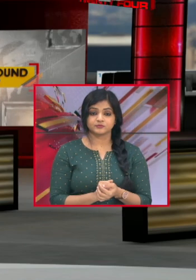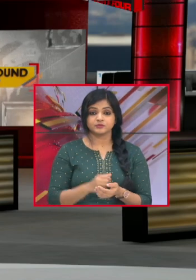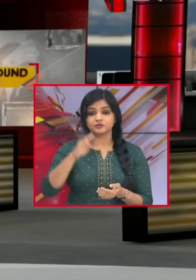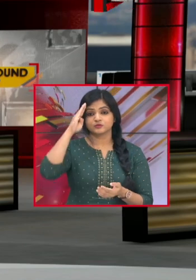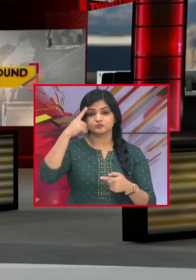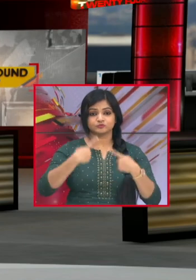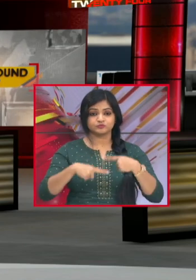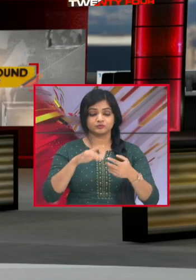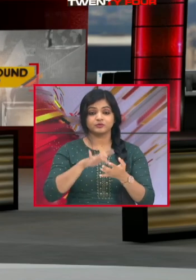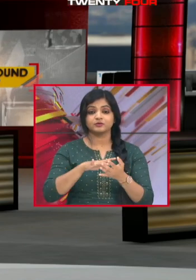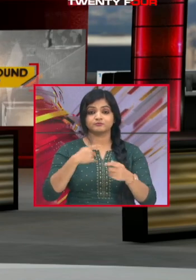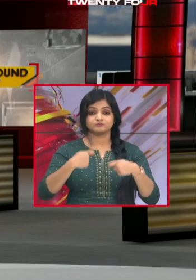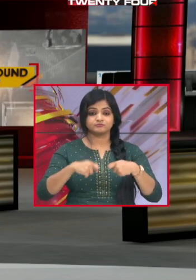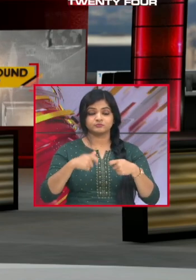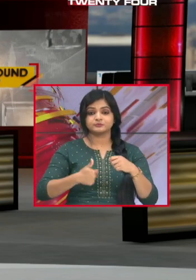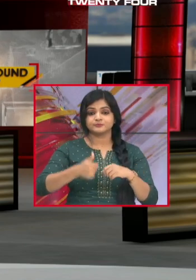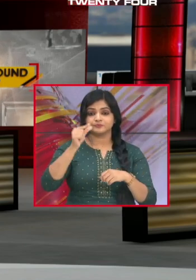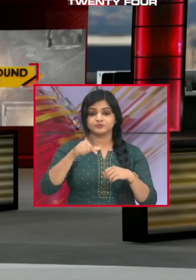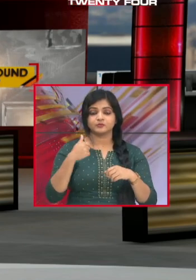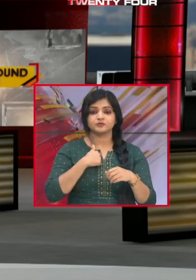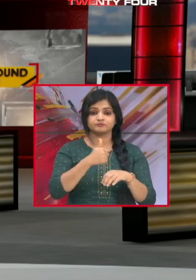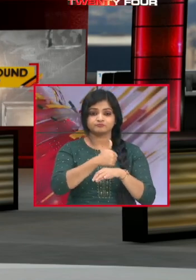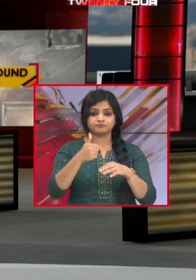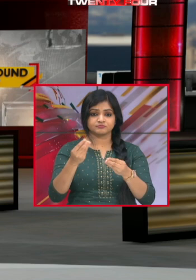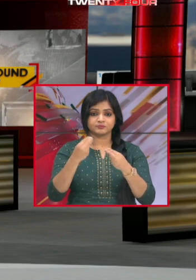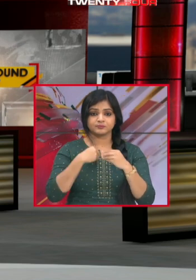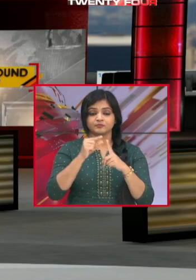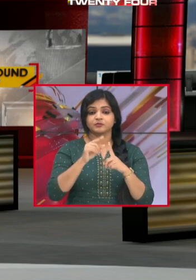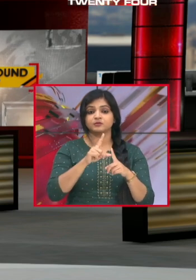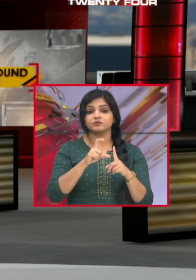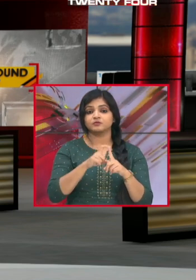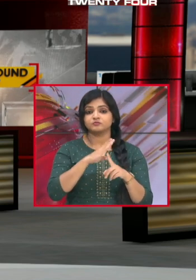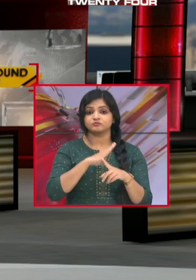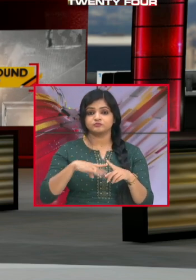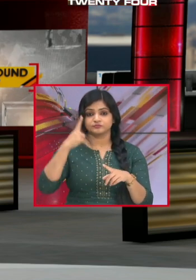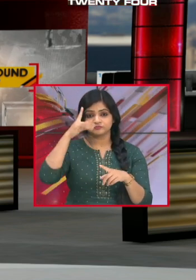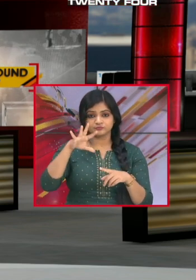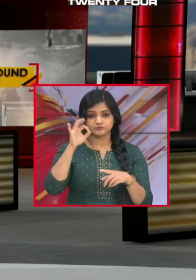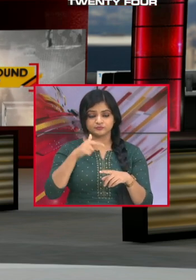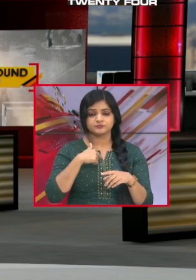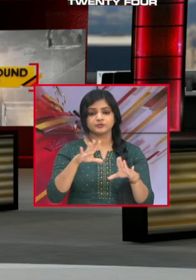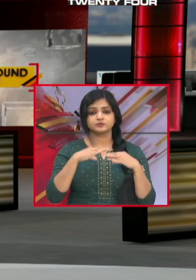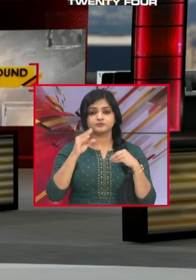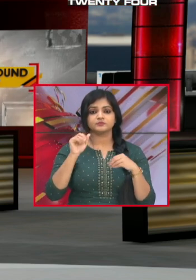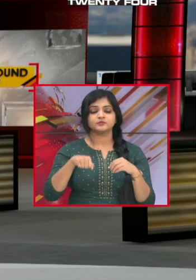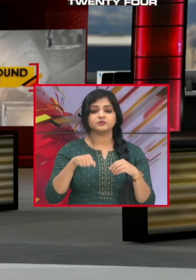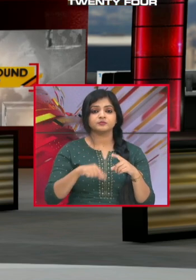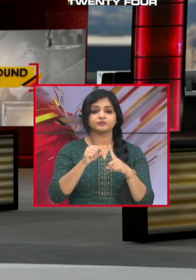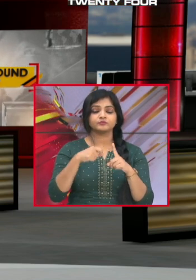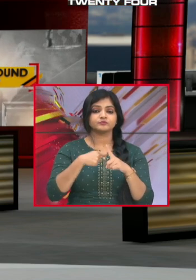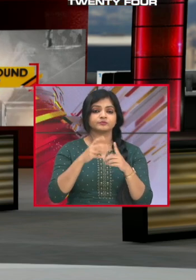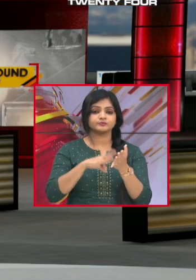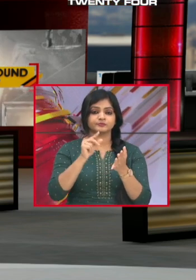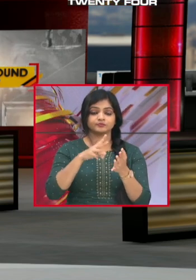തൃശൂർ പൂരത്തിന്റെ ഇലഞ്ഞിത്തറ മേള പ്രമാണി സ്ഥാനത്ത് നിന്ന് തന്നെ നീക്കിയ പാറമേക്കാവ് ദേവസ്വത്തിന്റെ തീരുമാനം അംഗീകരിക്കുന്നുവെന്ന് പെരുവനം കുട്ടൻമാരാർ. ദേവസ്വം ബോർഡ്